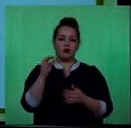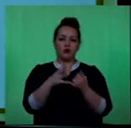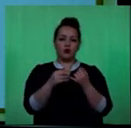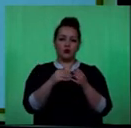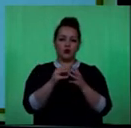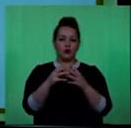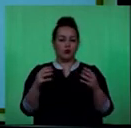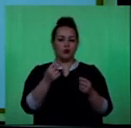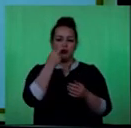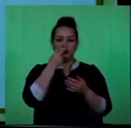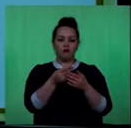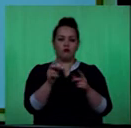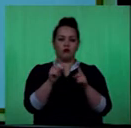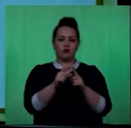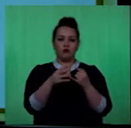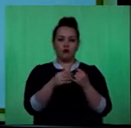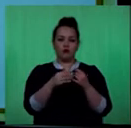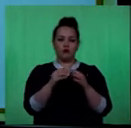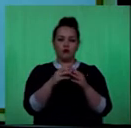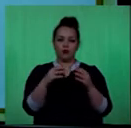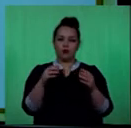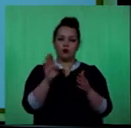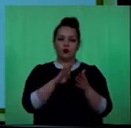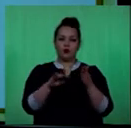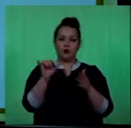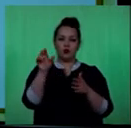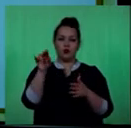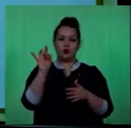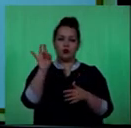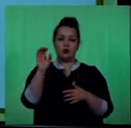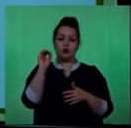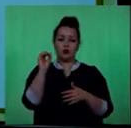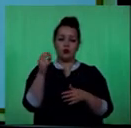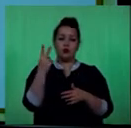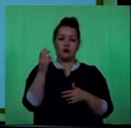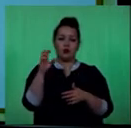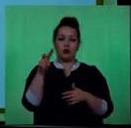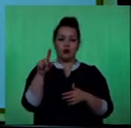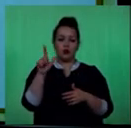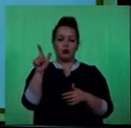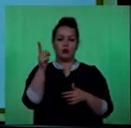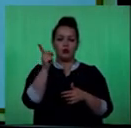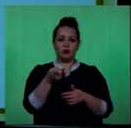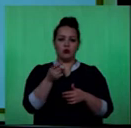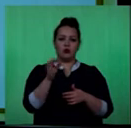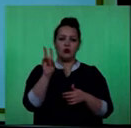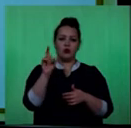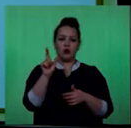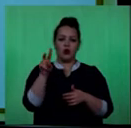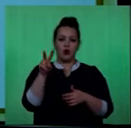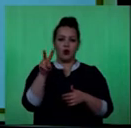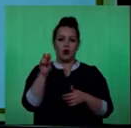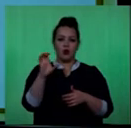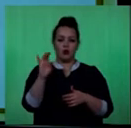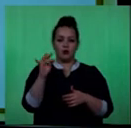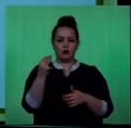посмотрите слове пином безударный гласный е а ударный второй слог ударение падает на гласный а